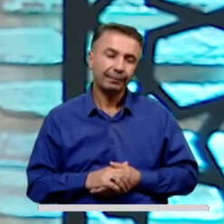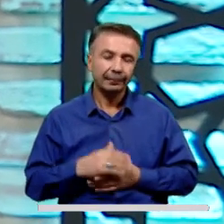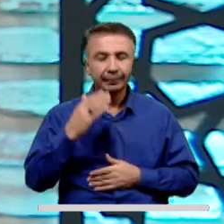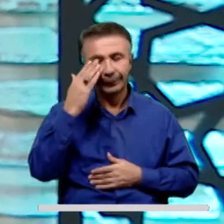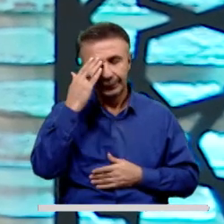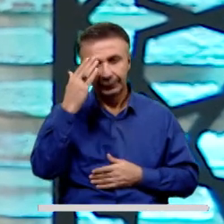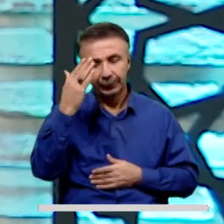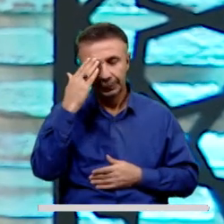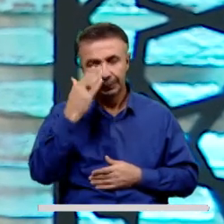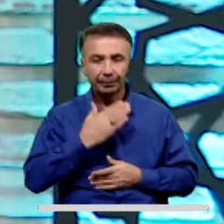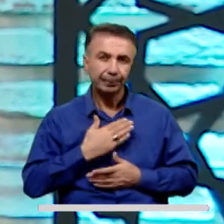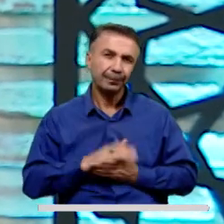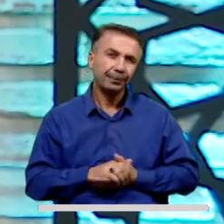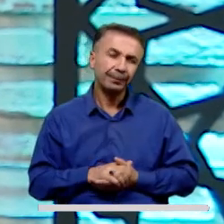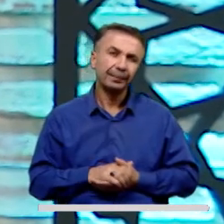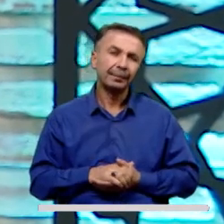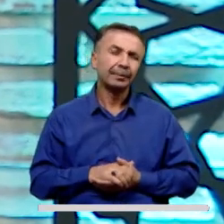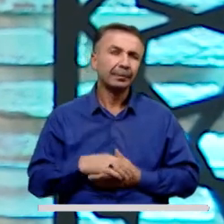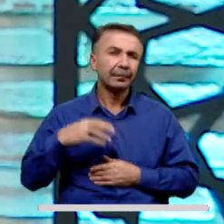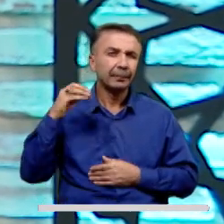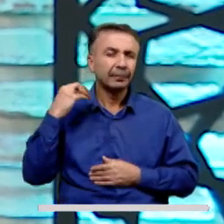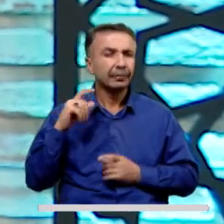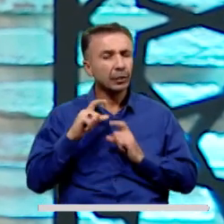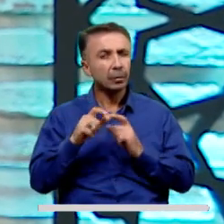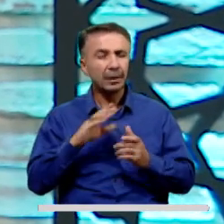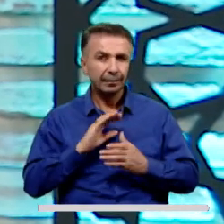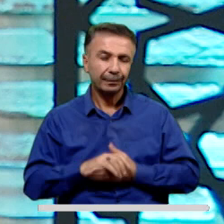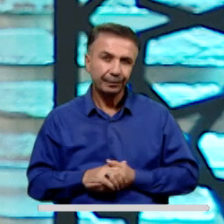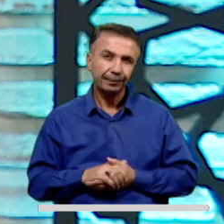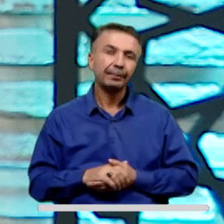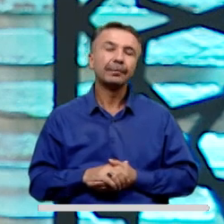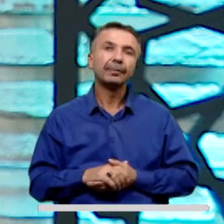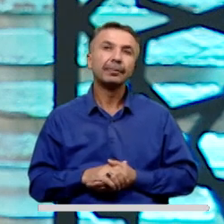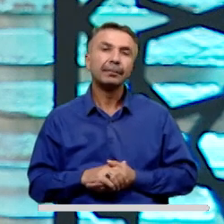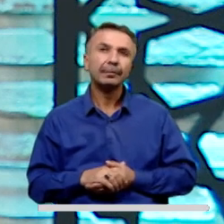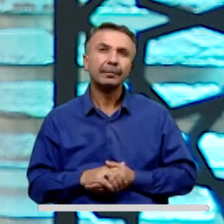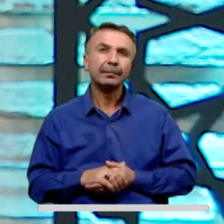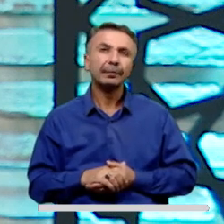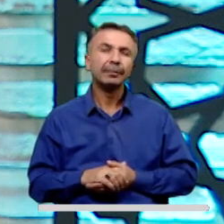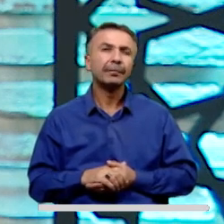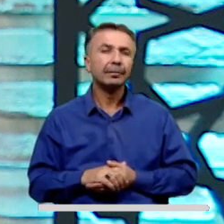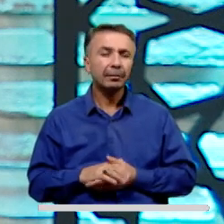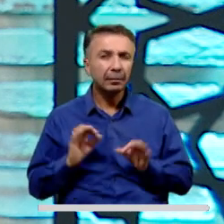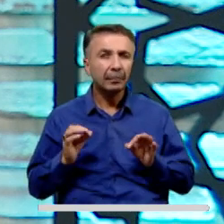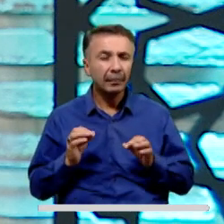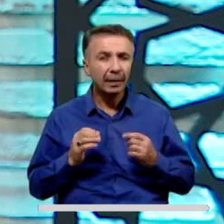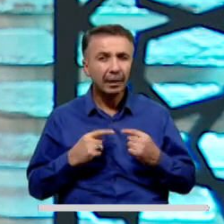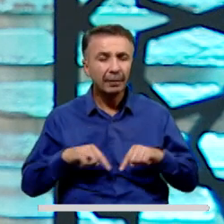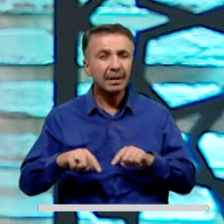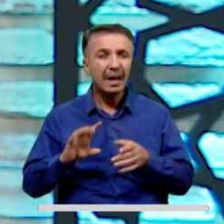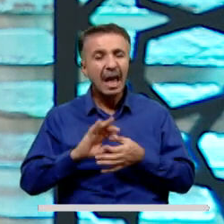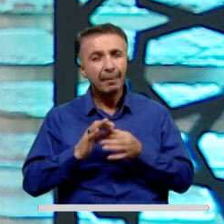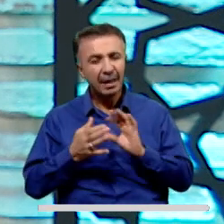Selamünaleyküm. Ve aleykümselam. Hocam benim bir sorum vardı. Buyurun. Şimdi biz emlak işi